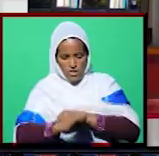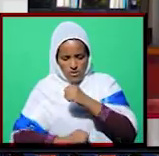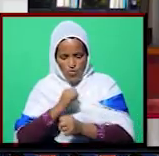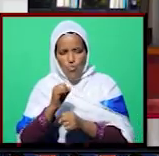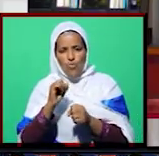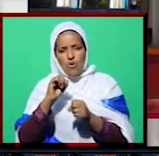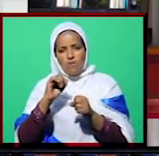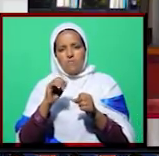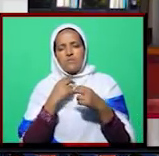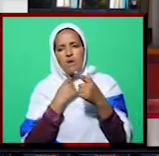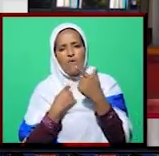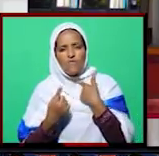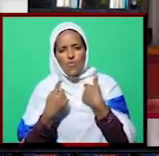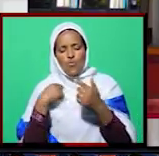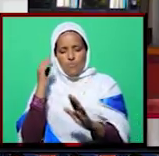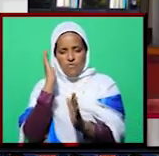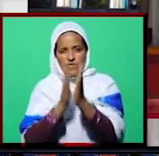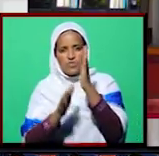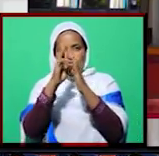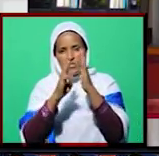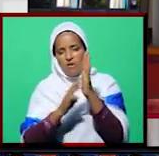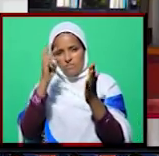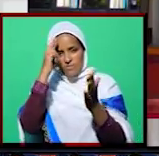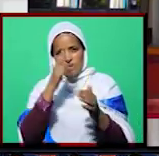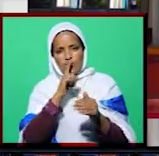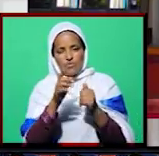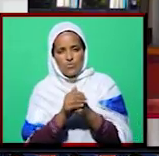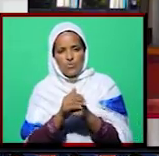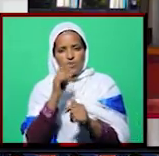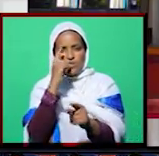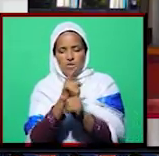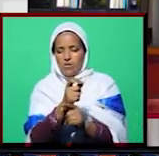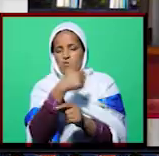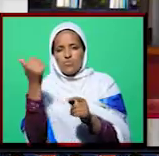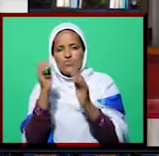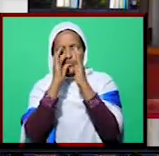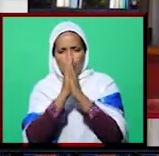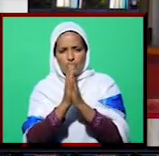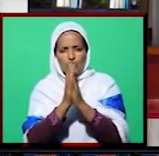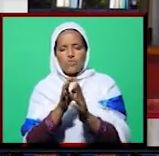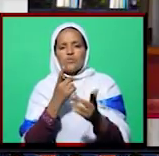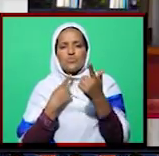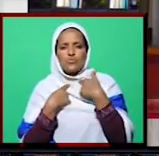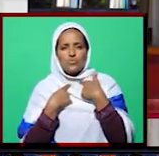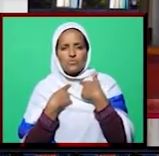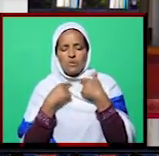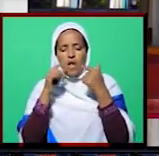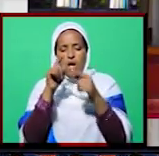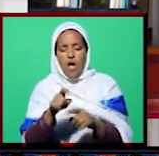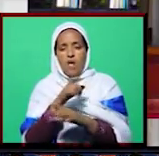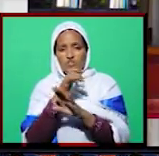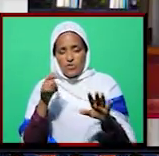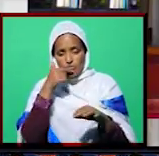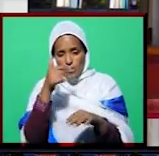ምእመኑ ተጨንቆ ተጠቦ ጓጉቶ ናፍቆ የሚያከናውነው ስርዓት በመሆኑ ነው። እርግጥ ነው ሌሎቹ ጸሎቶች